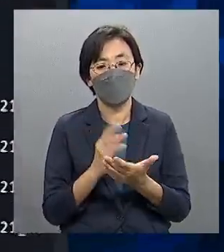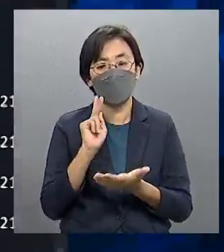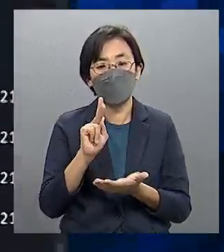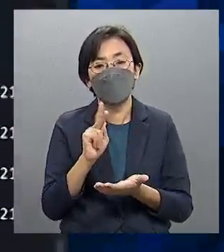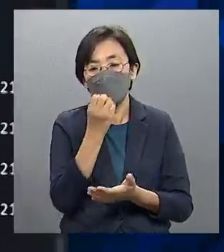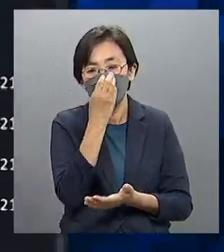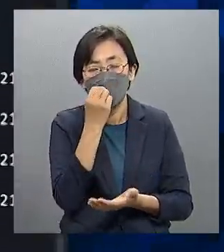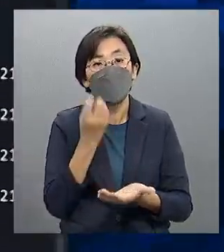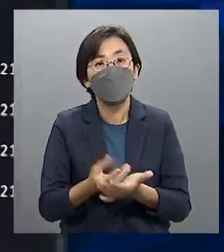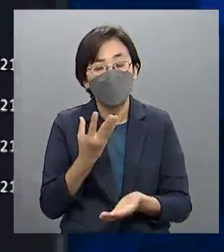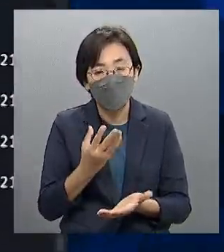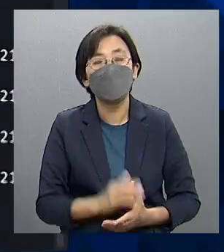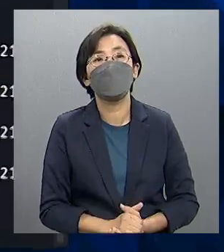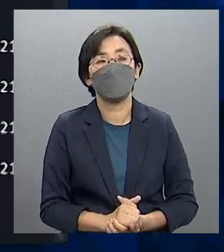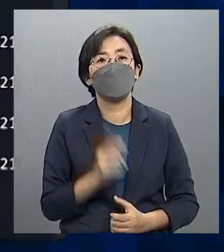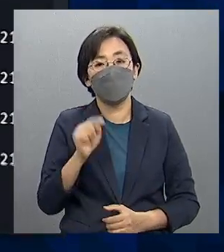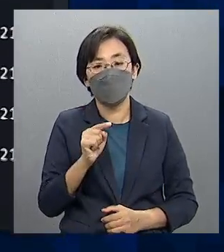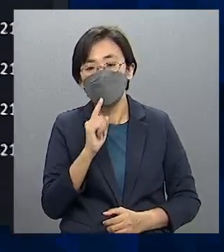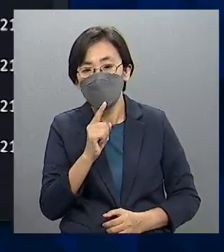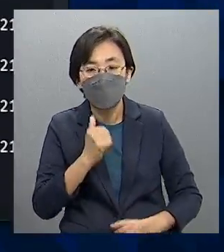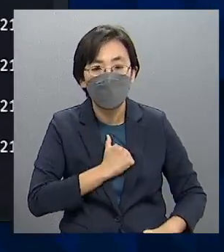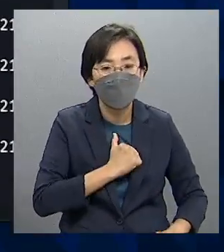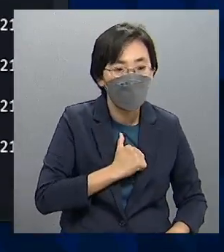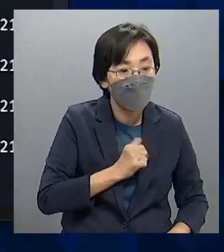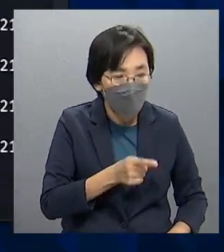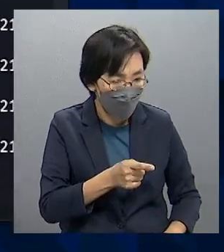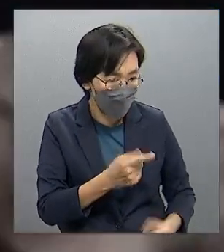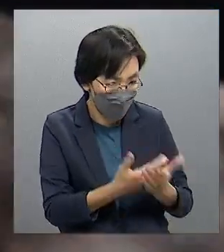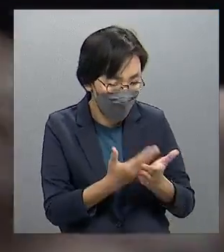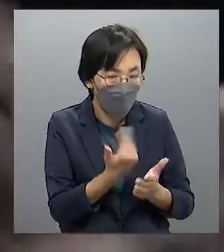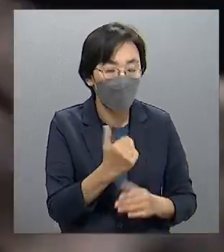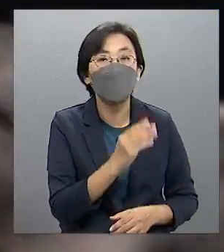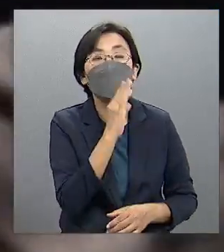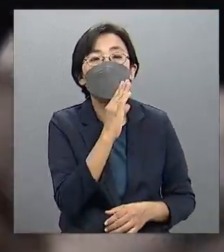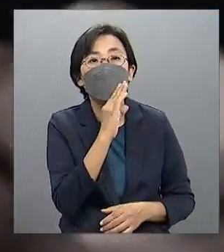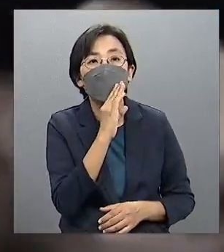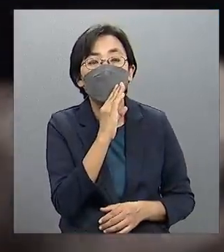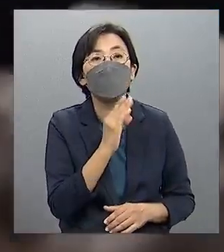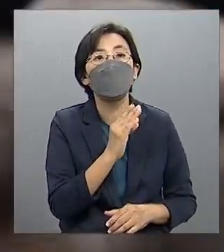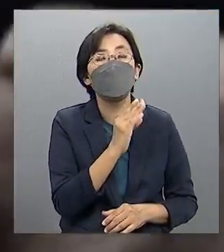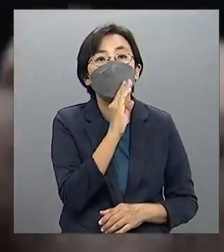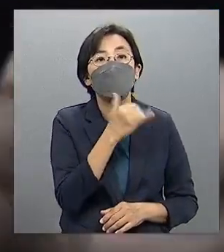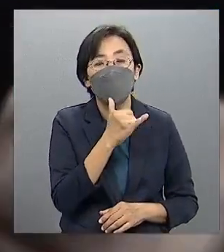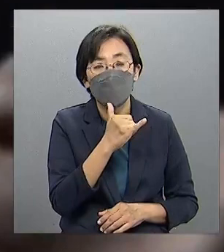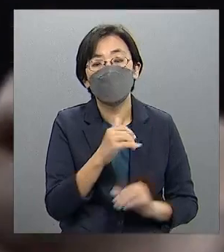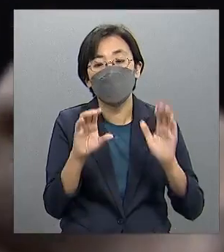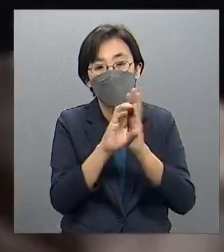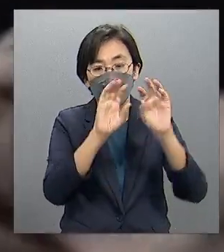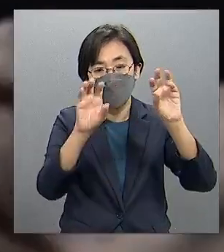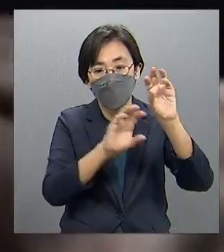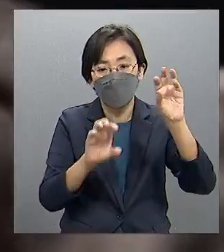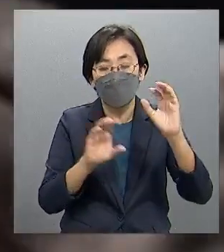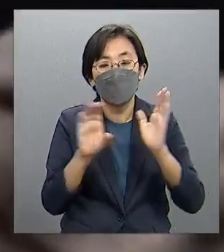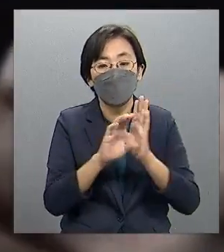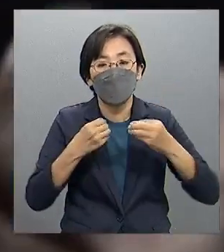าไปข่มขู่คุกคามใช่ไหมฮะดีไม่ดีเนี่ยเวลามันเข้ามาถึงมันเจอแกลเลอรี่เนี่ยเกิดบางคนมีภาพว่าหวังน